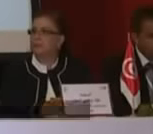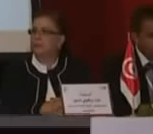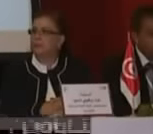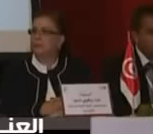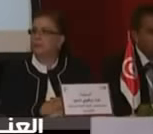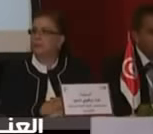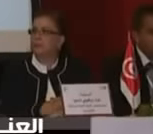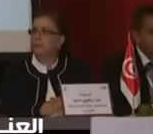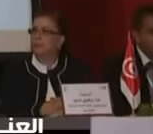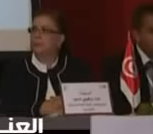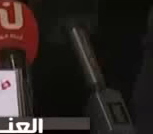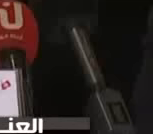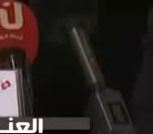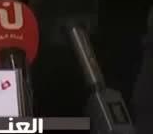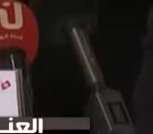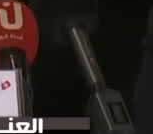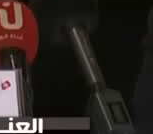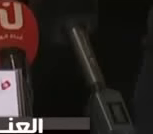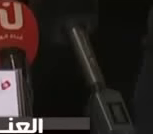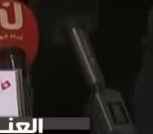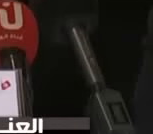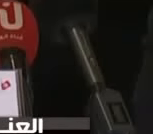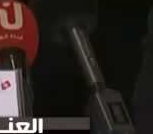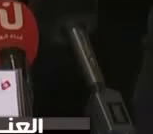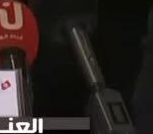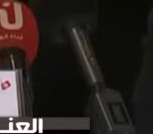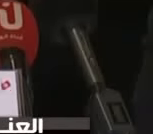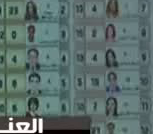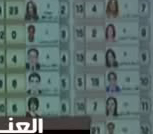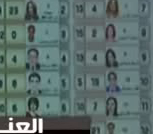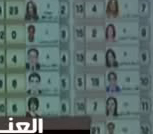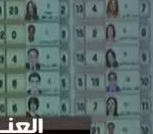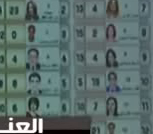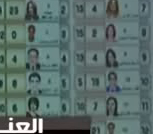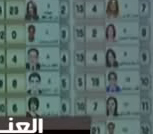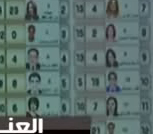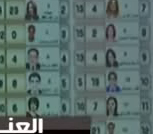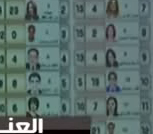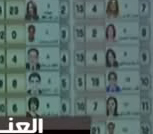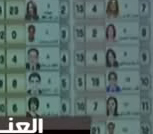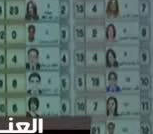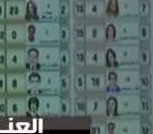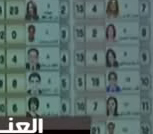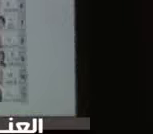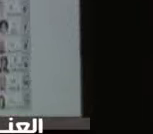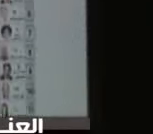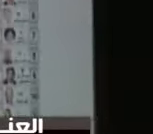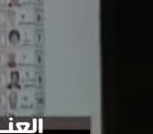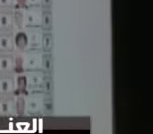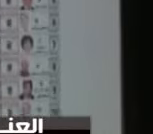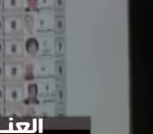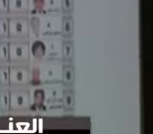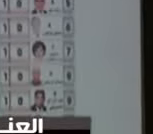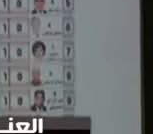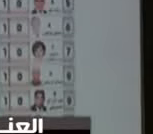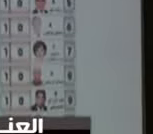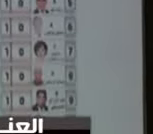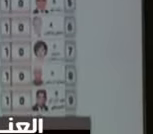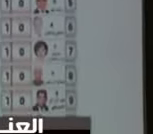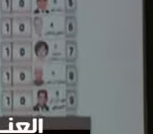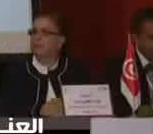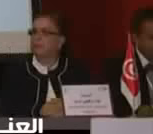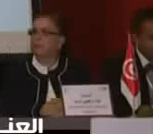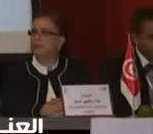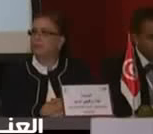الإعلان عن النتائج الأولية لانتخابات المجلس الأعلى للقضاء في انتظار الطعون، والحصيلة مشاركة مكثفة للقضاة